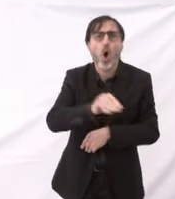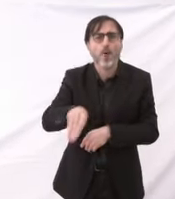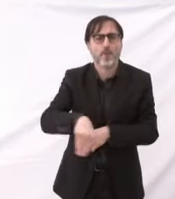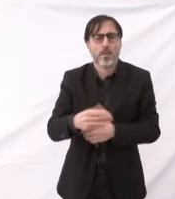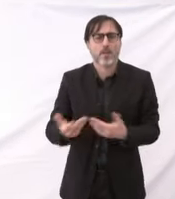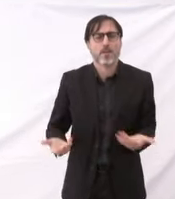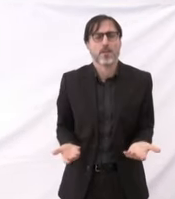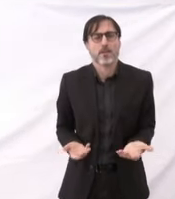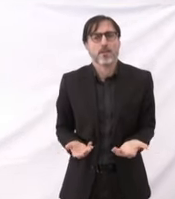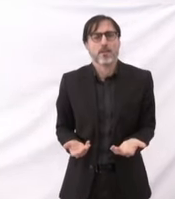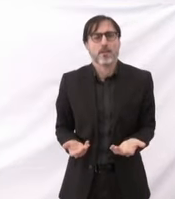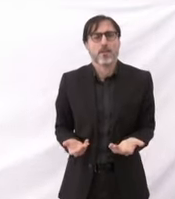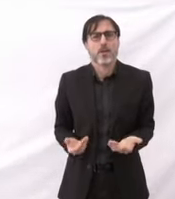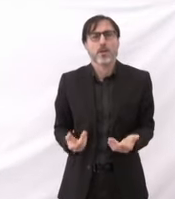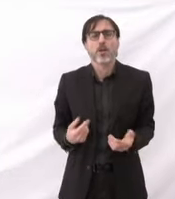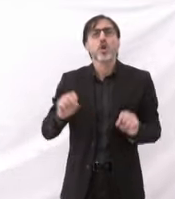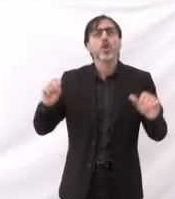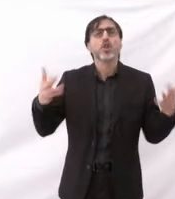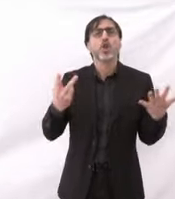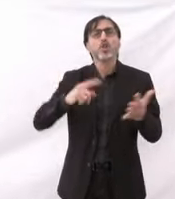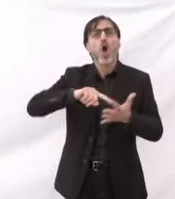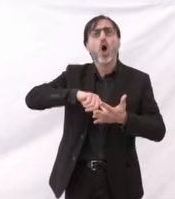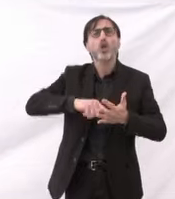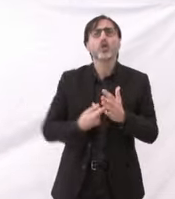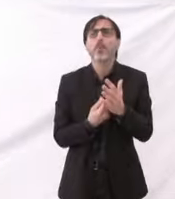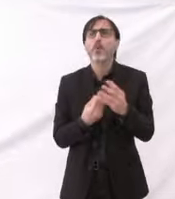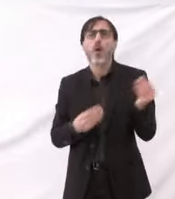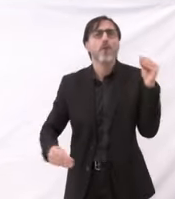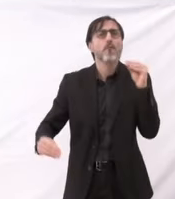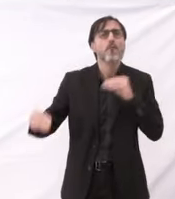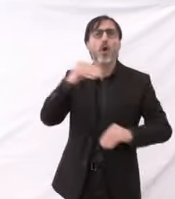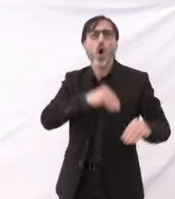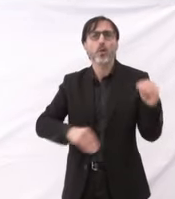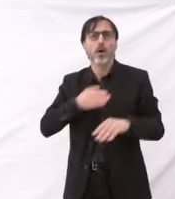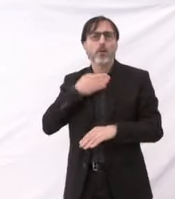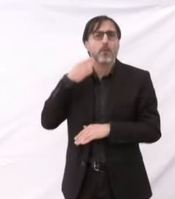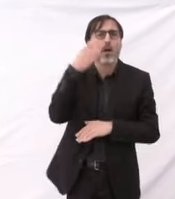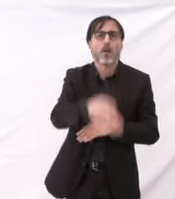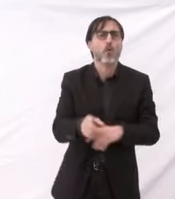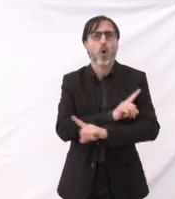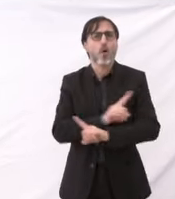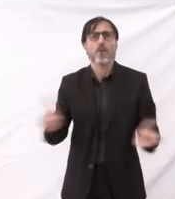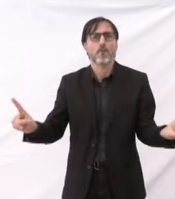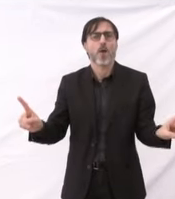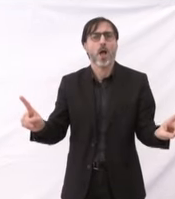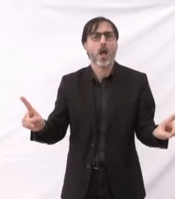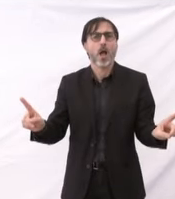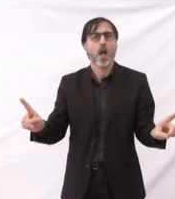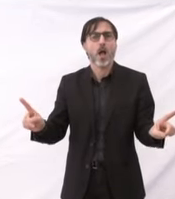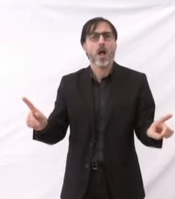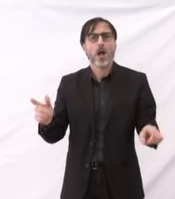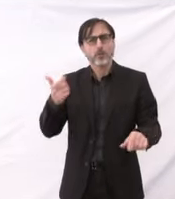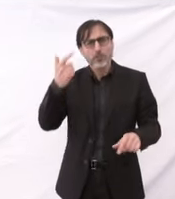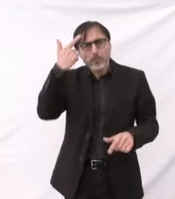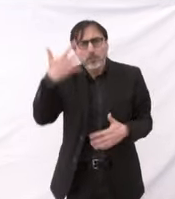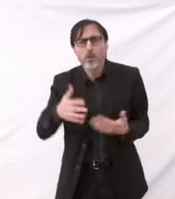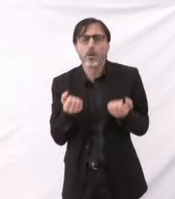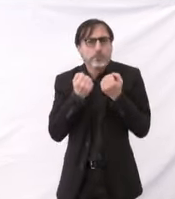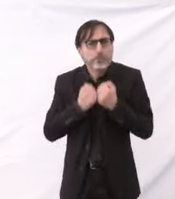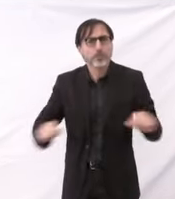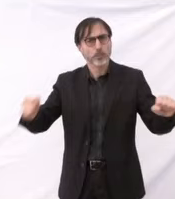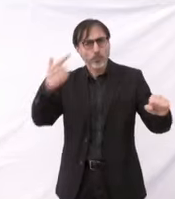Dove sono? 18 milioni non vanno a votare. Lo so che possiamo essere